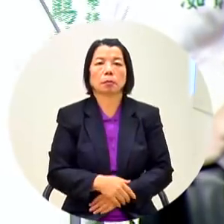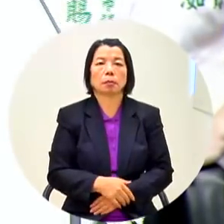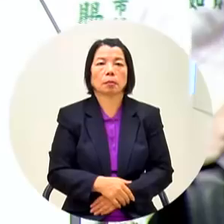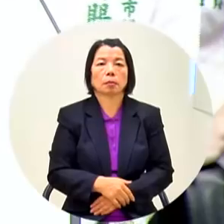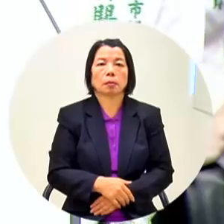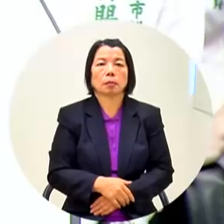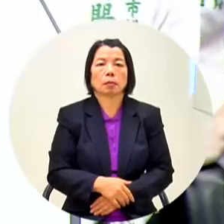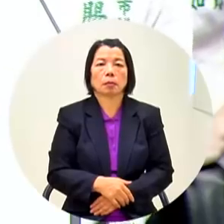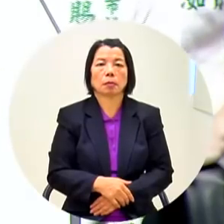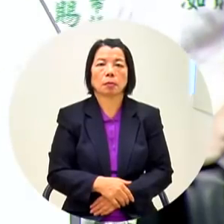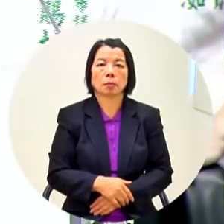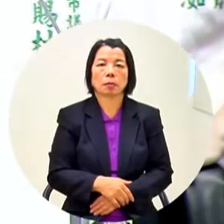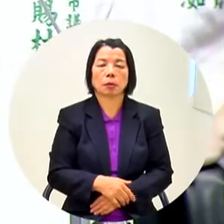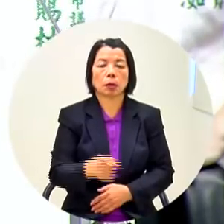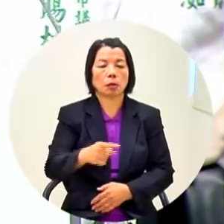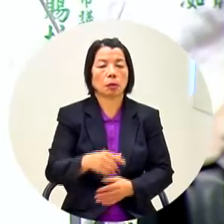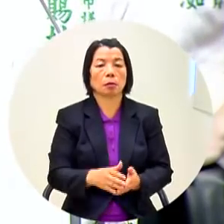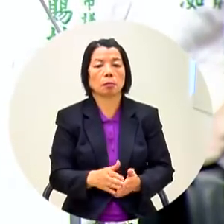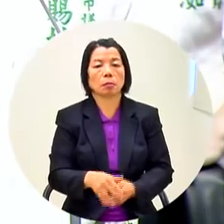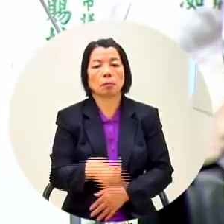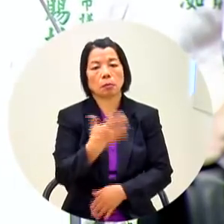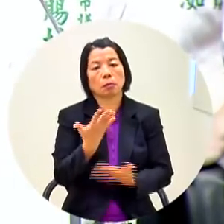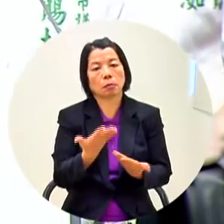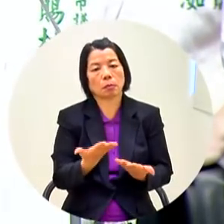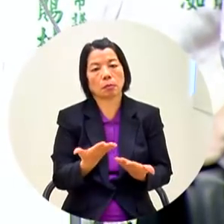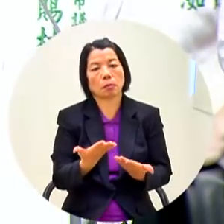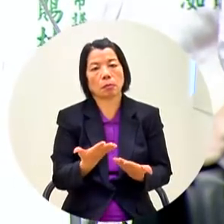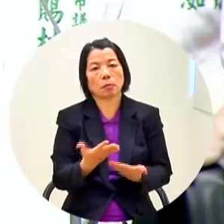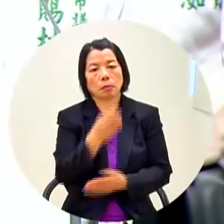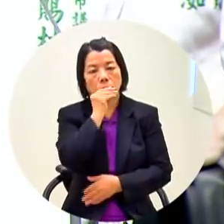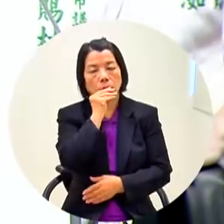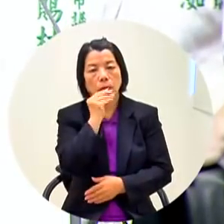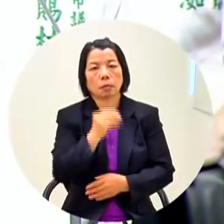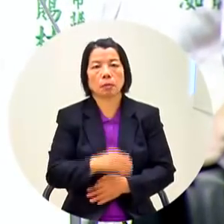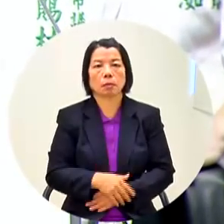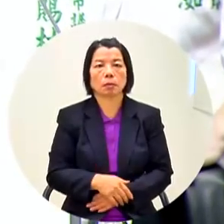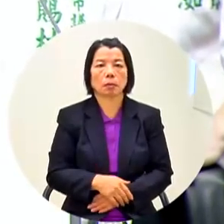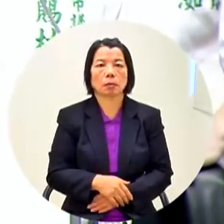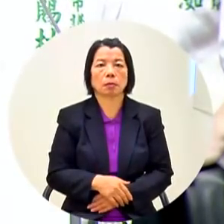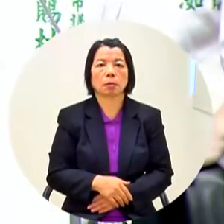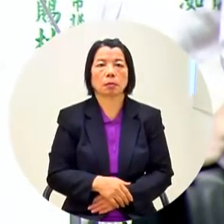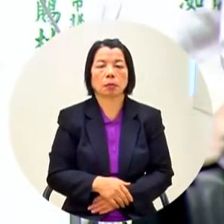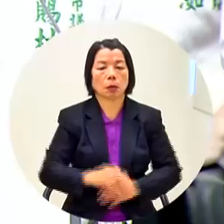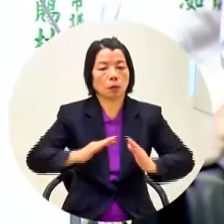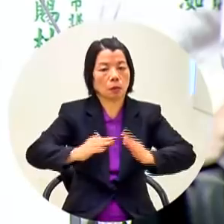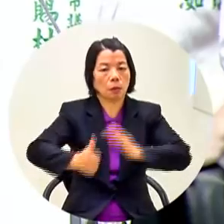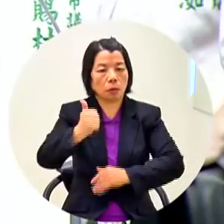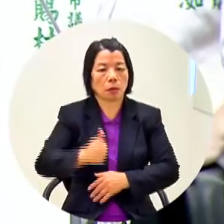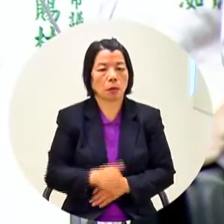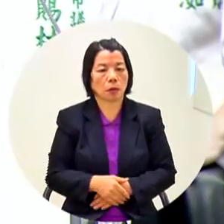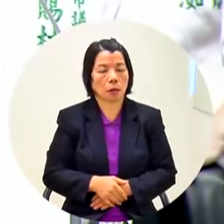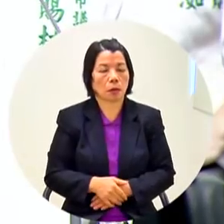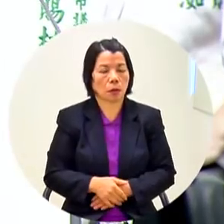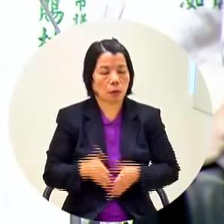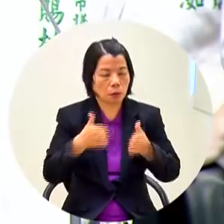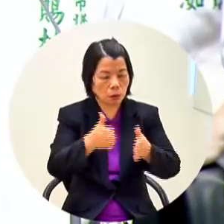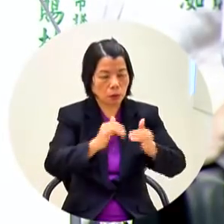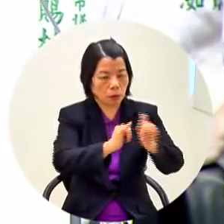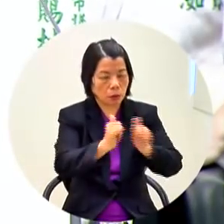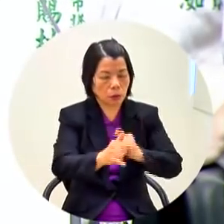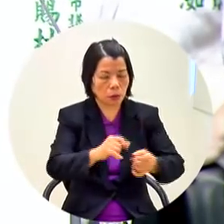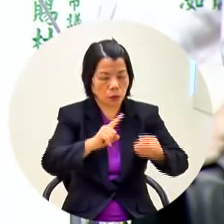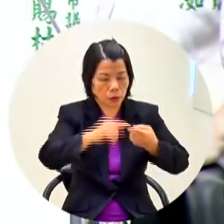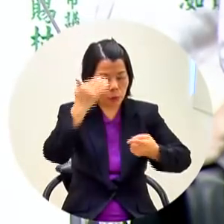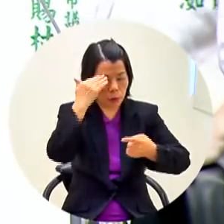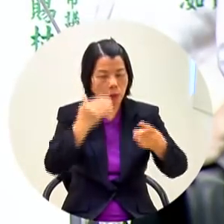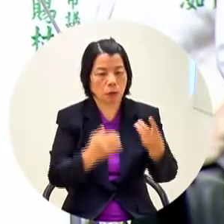市长你没要说， 请市长回答。 市长你有要跟市民道歉没啦？三个道歉嘛，你的